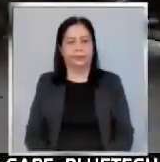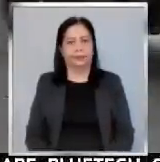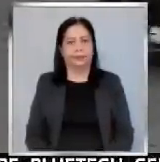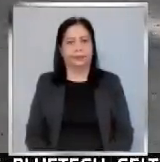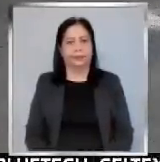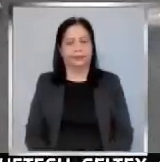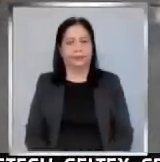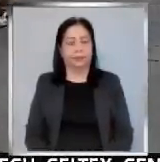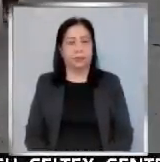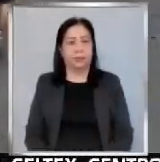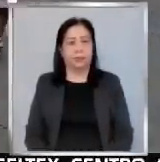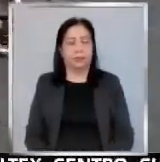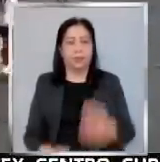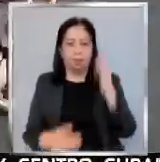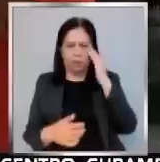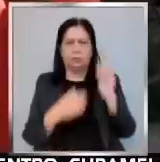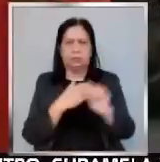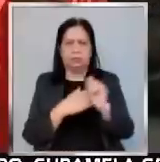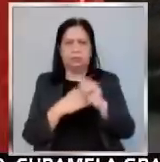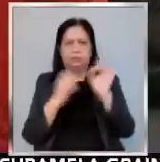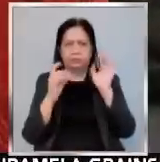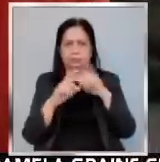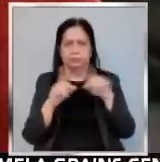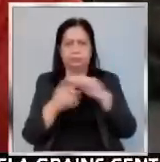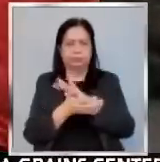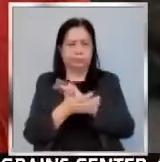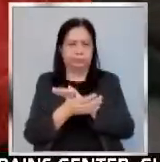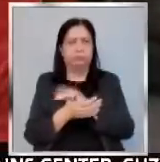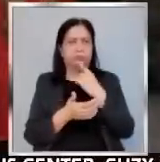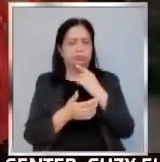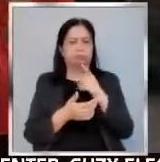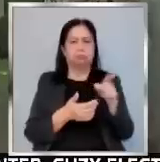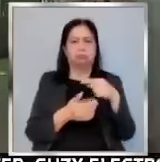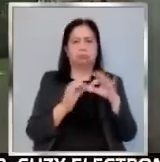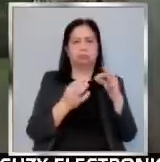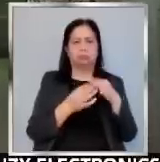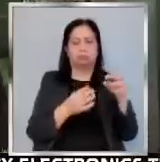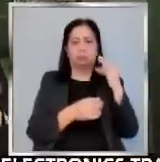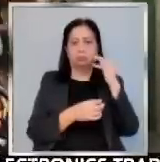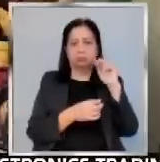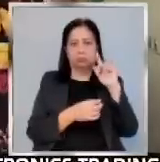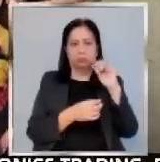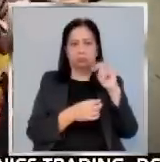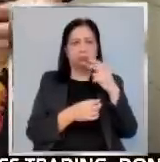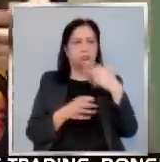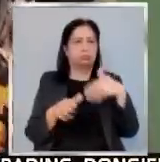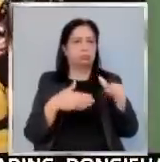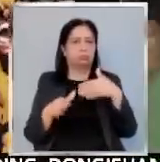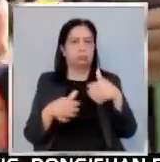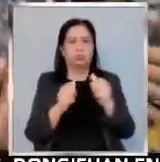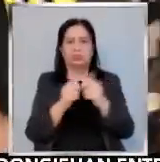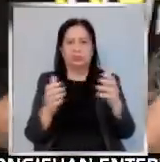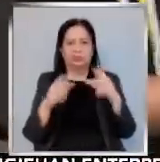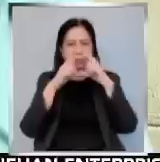Batid mang may banta pa rin ng COVID-19, mas okay raw para sa pamilya Mangalino na maglakad-lakad ng walang suot na face